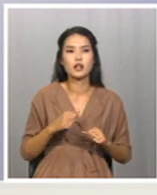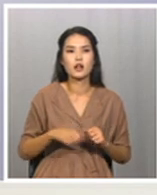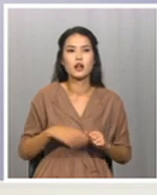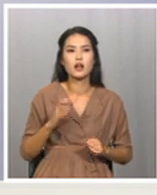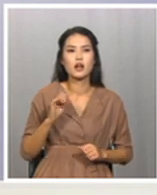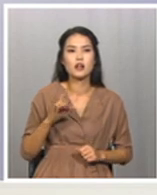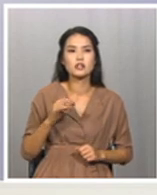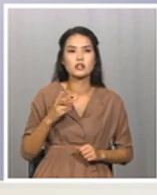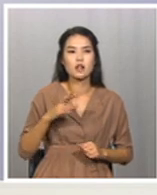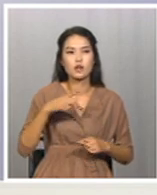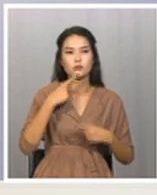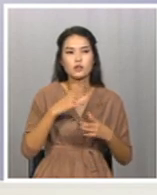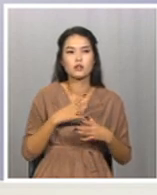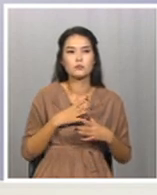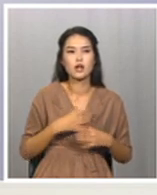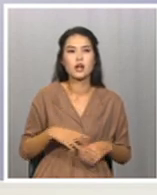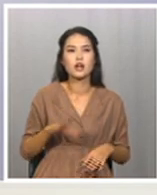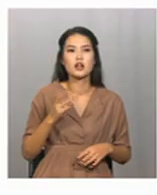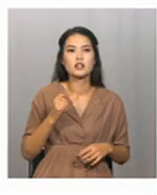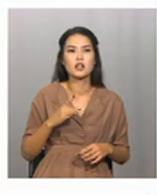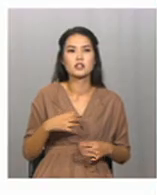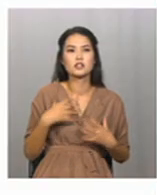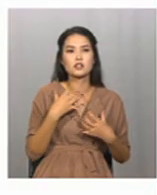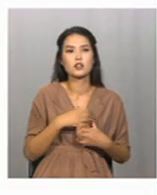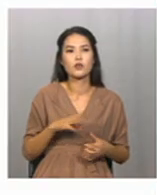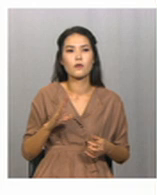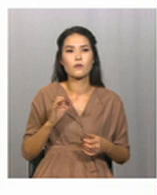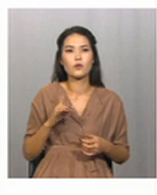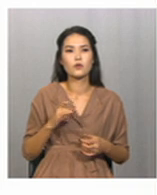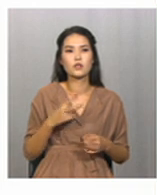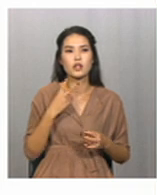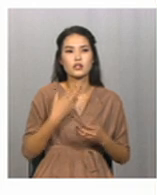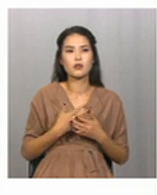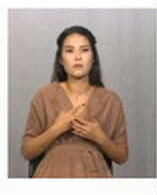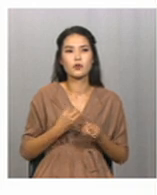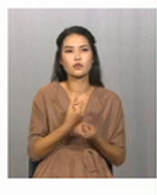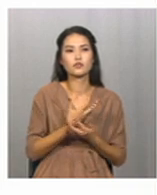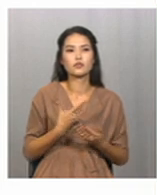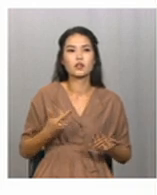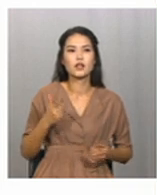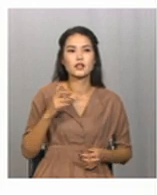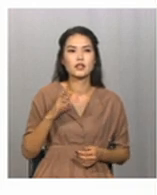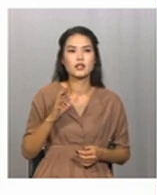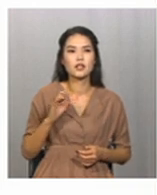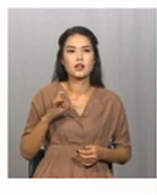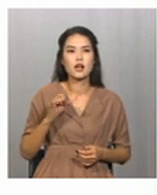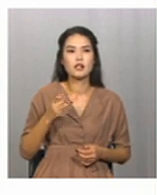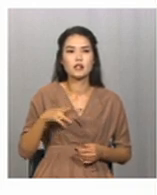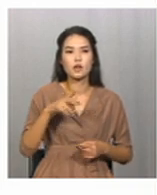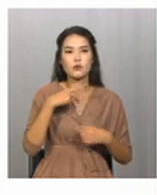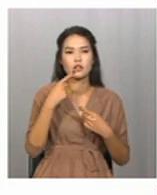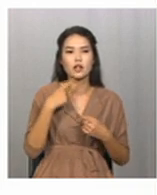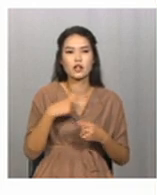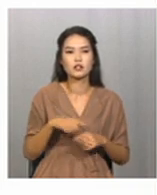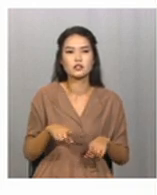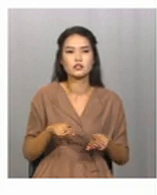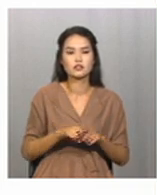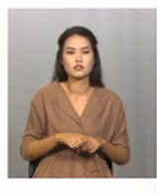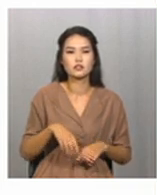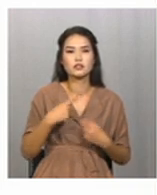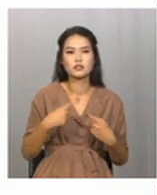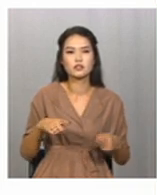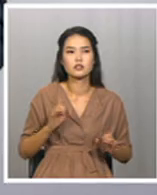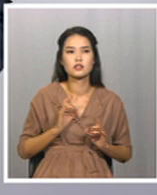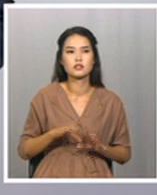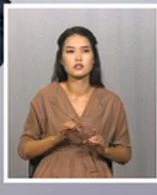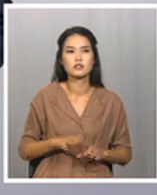акциялар туралы мәліметтер, сайттың негізгі функцияларына сілтемелер және түрлерді генерациялауға арналған нысандар сияқты әрекеттер